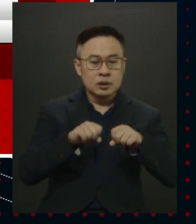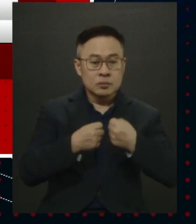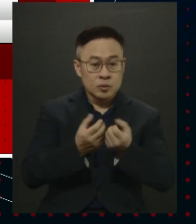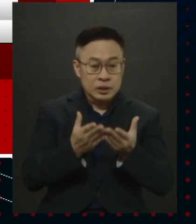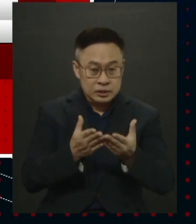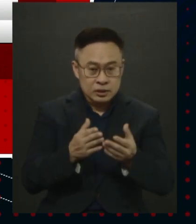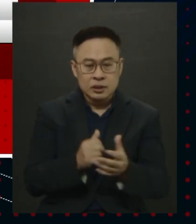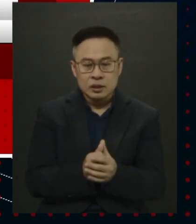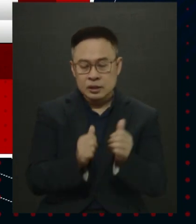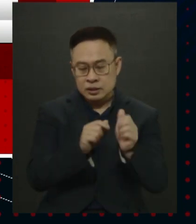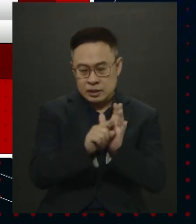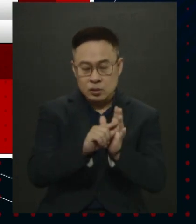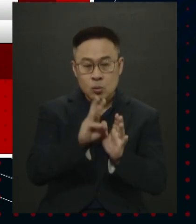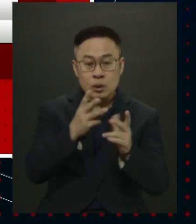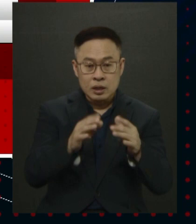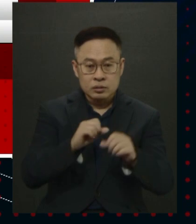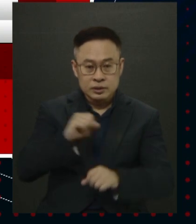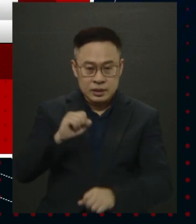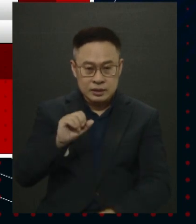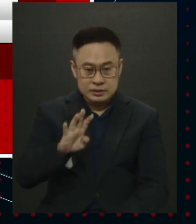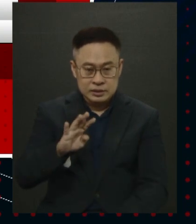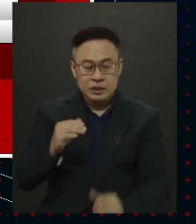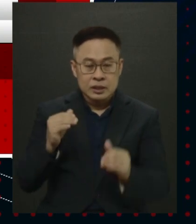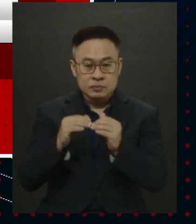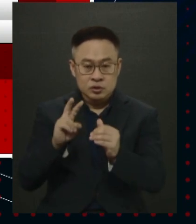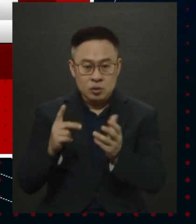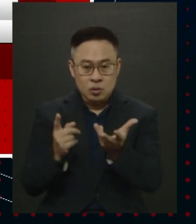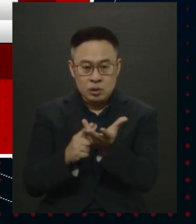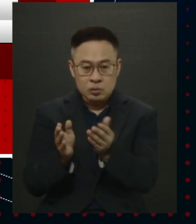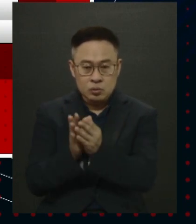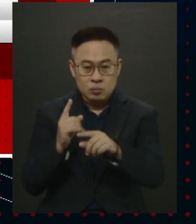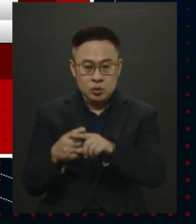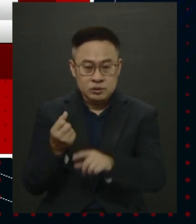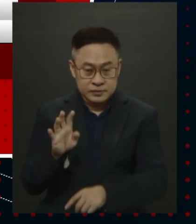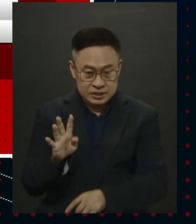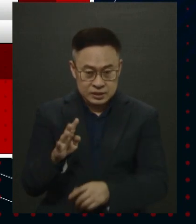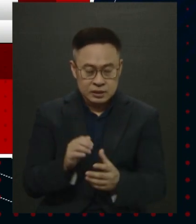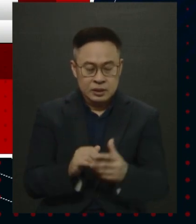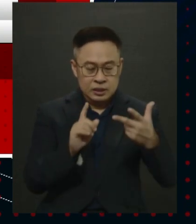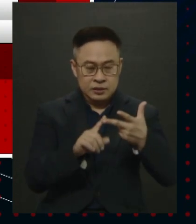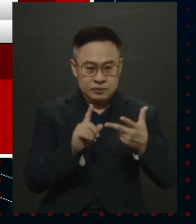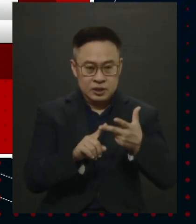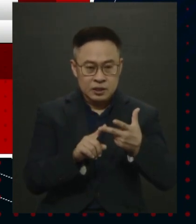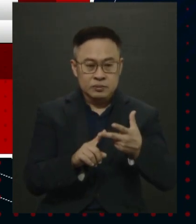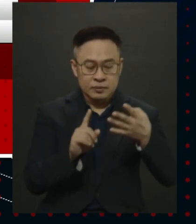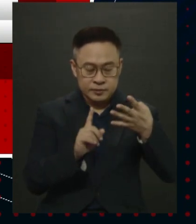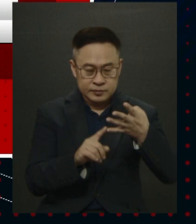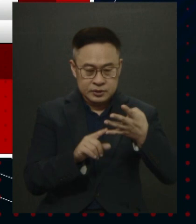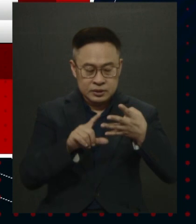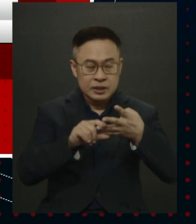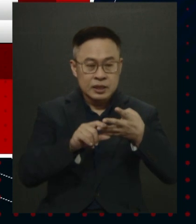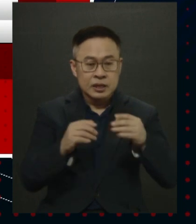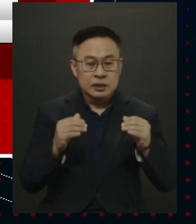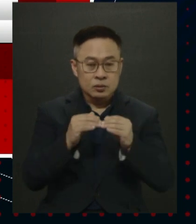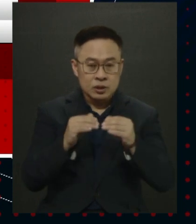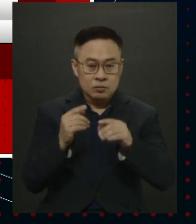มี 14แต้มก็เรียกว่าเป็น 2ทีมที่ยังไม่แพ้ใครในโซนบนนะครับส่วนอันดับ 3และอันดับ 4คือเมืองทองกับทูแบงคอกมี